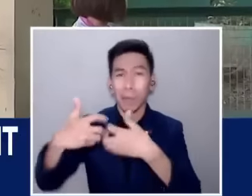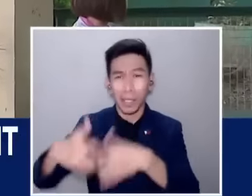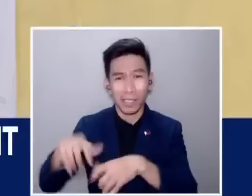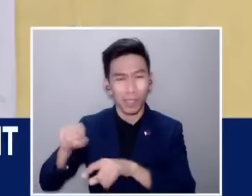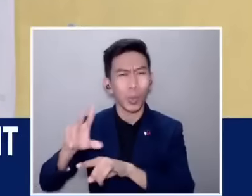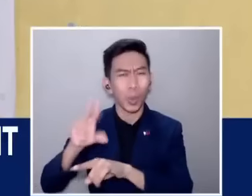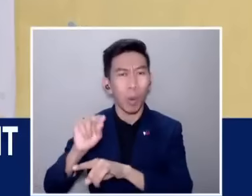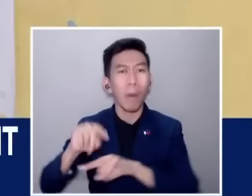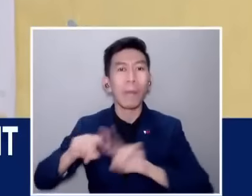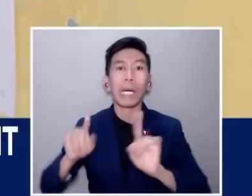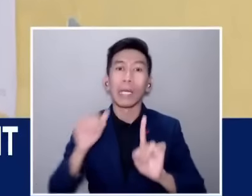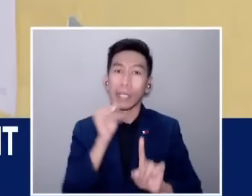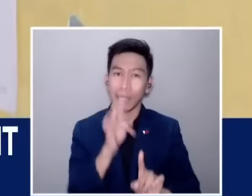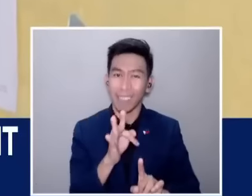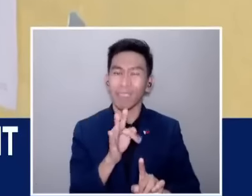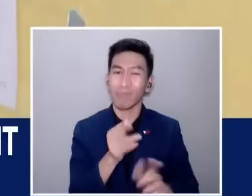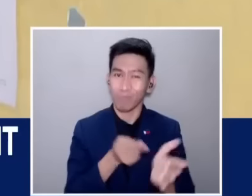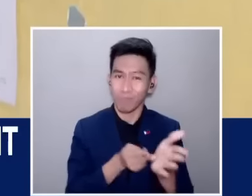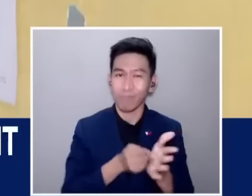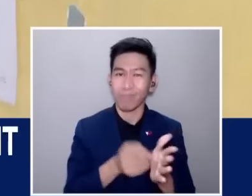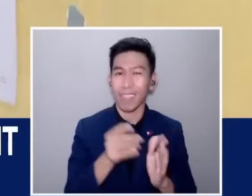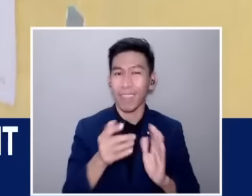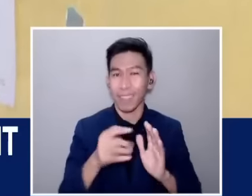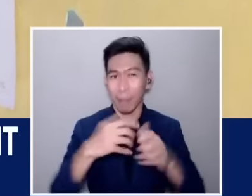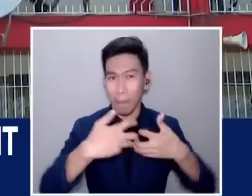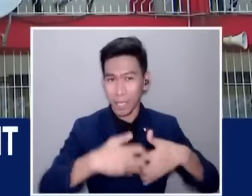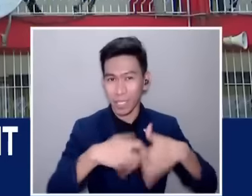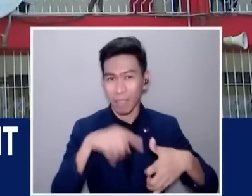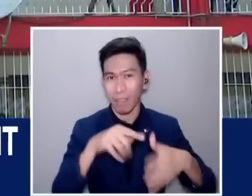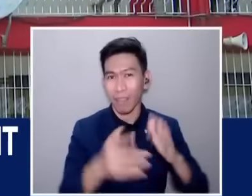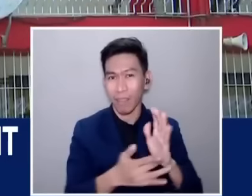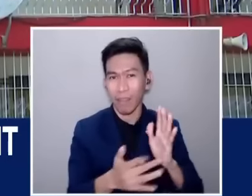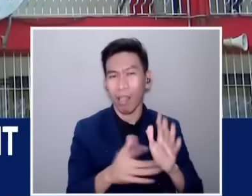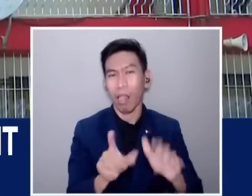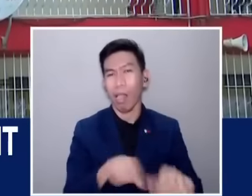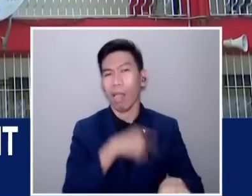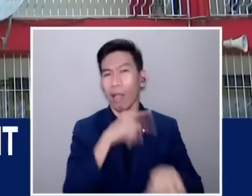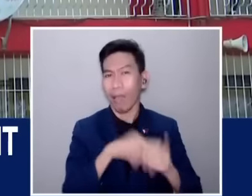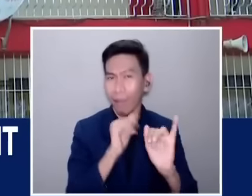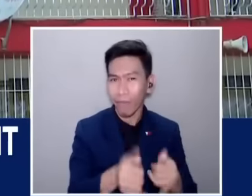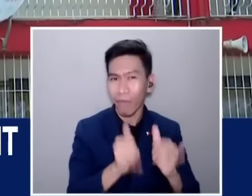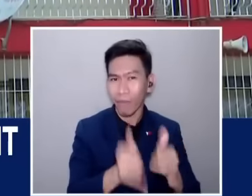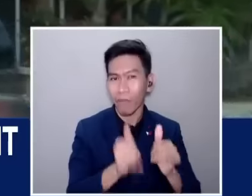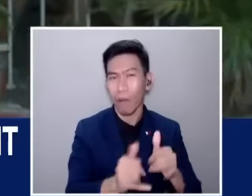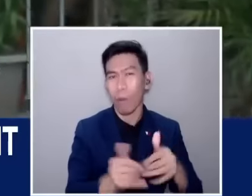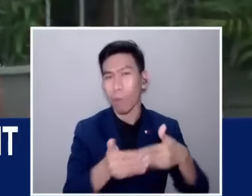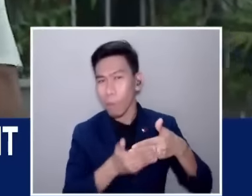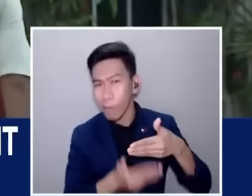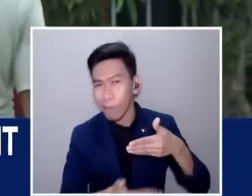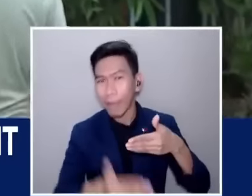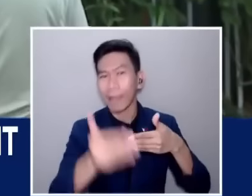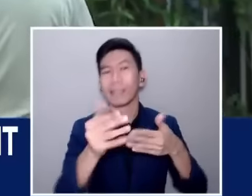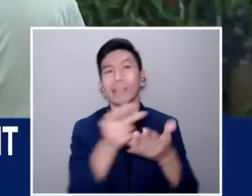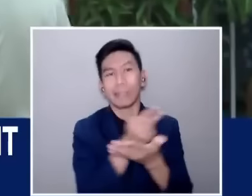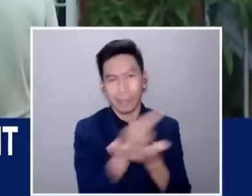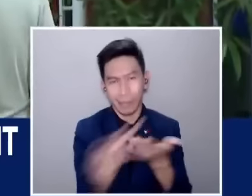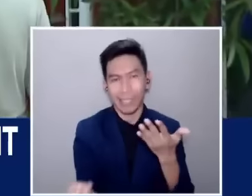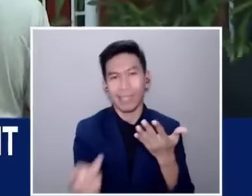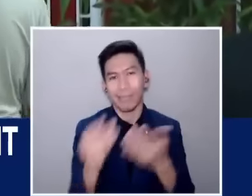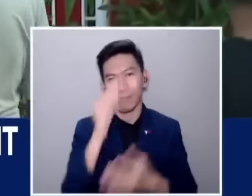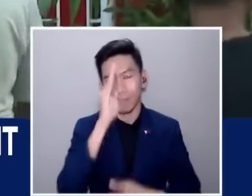ang isang teknolohiya ay medyo matagal-tagal na rin, walang ibang patutunguhan niyan kung hindi papalpak at magkakaroon din ng diferensya. Pero just the